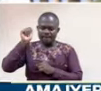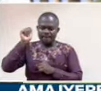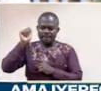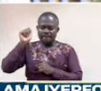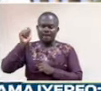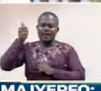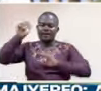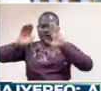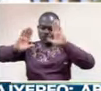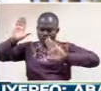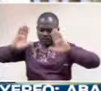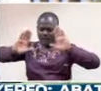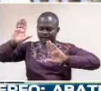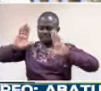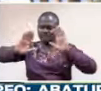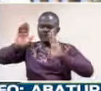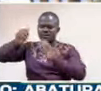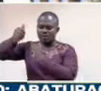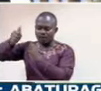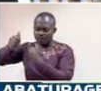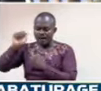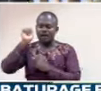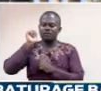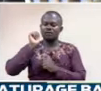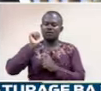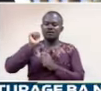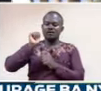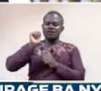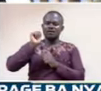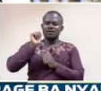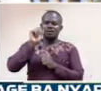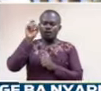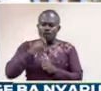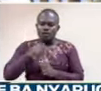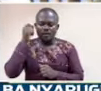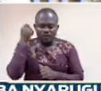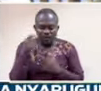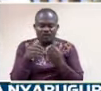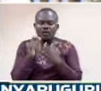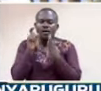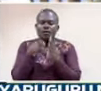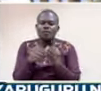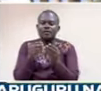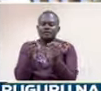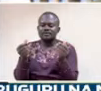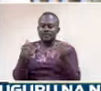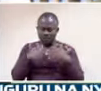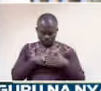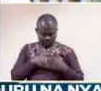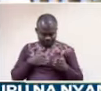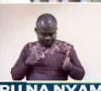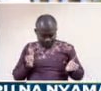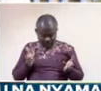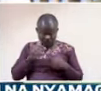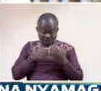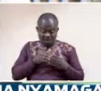hari uruhare bwo ku bwabo ku buzima bwabo rukwiye gutuma babuhoka. Ariko